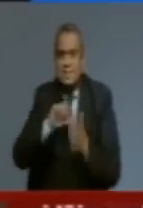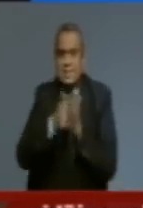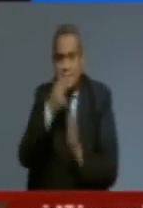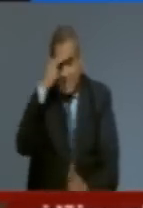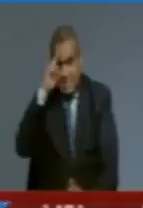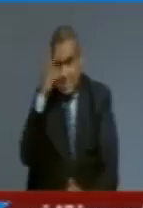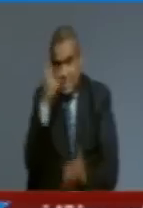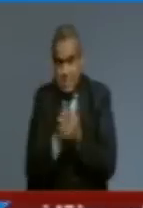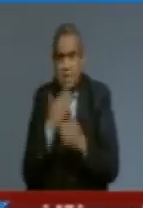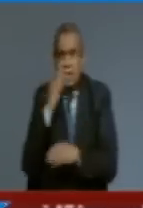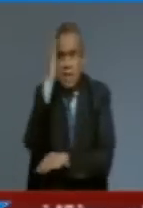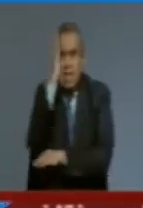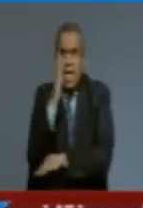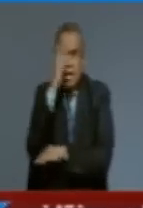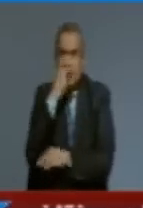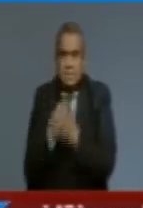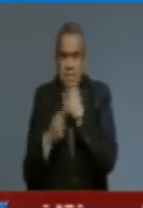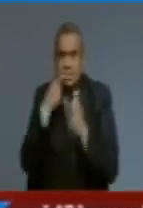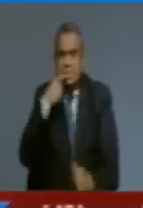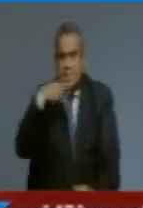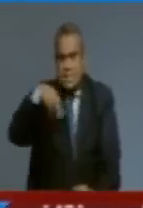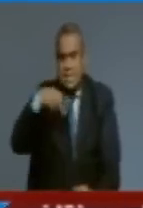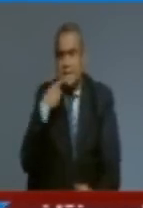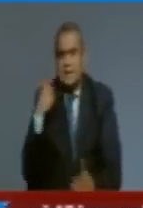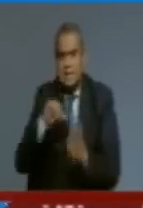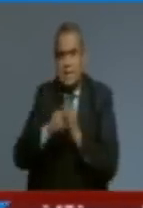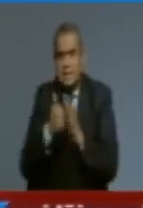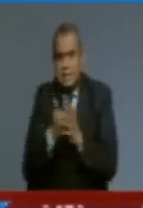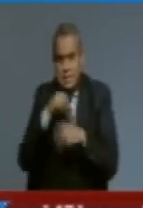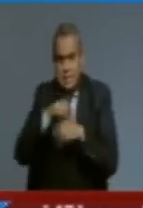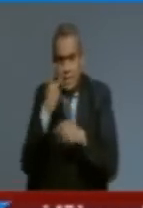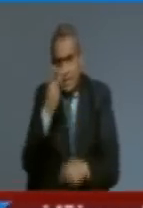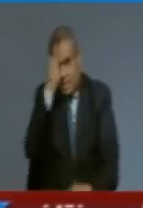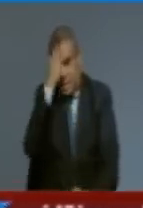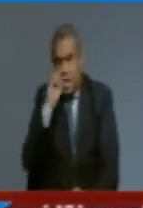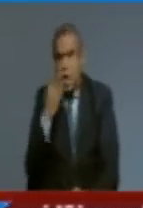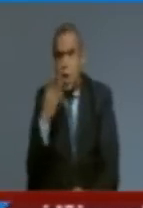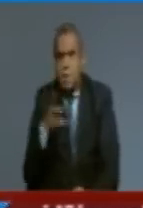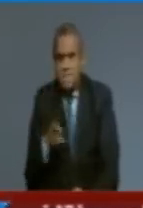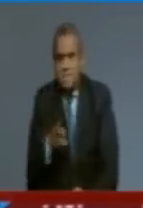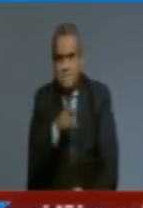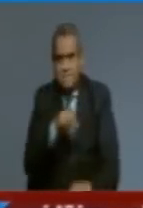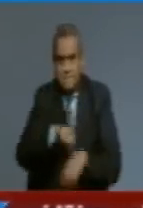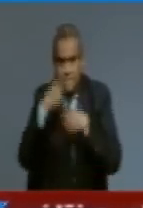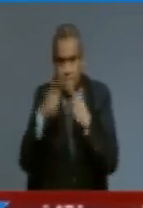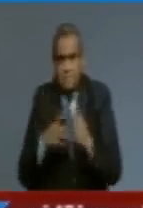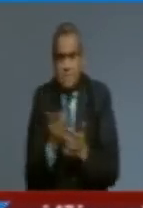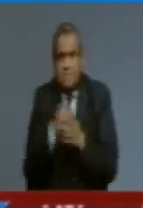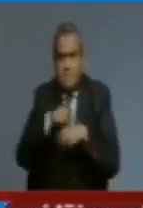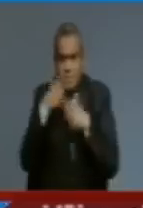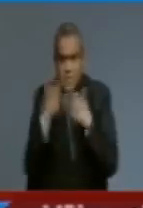تأسس قبل 8 سنوات في سنة 2014 في أثناء قمة بريكس في